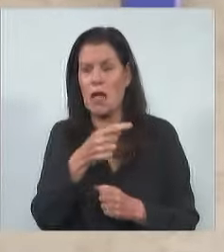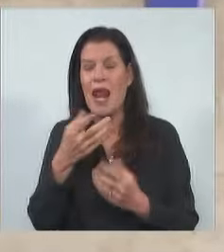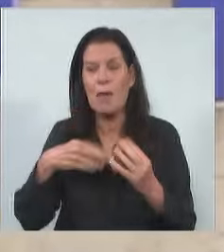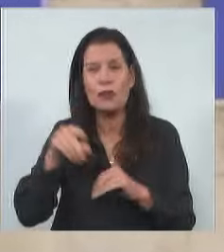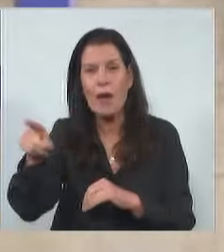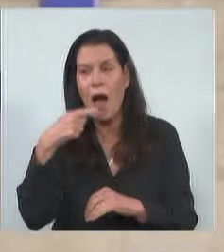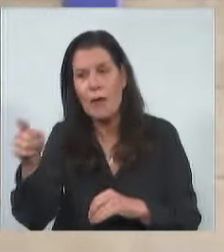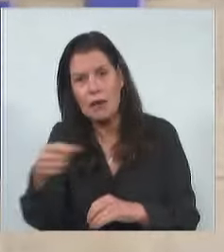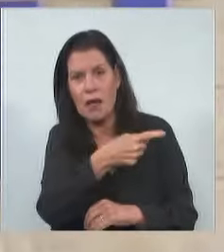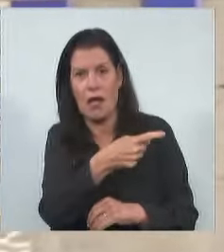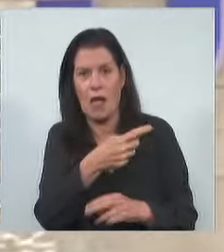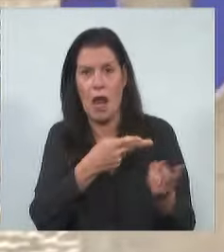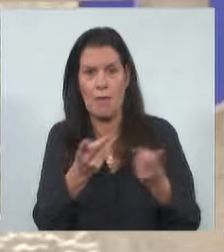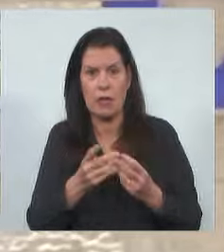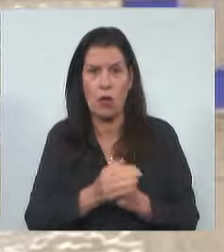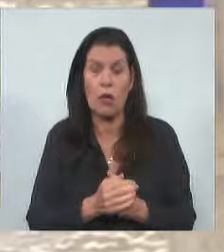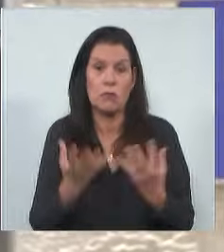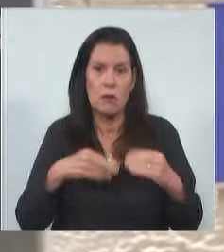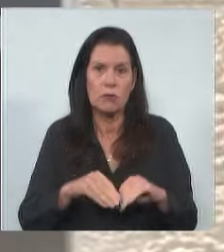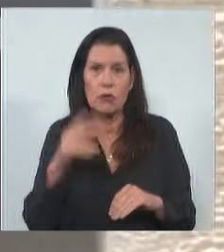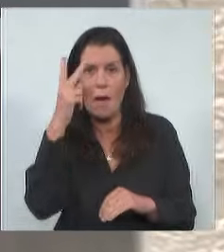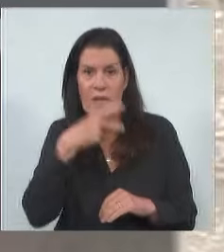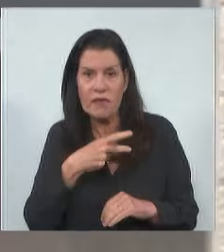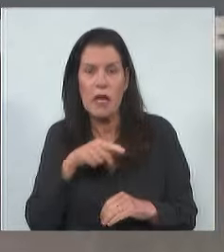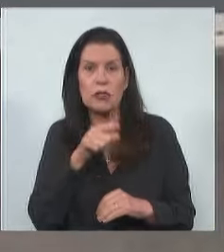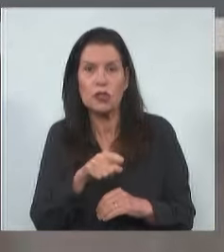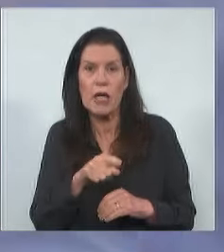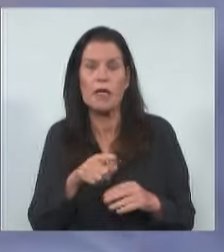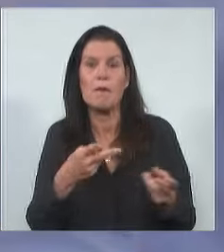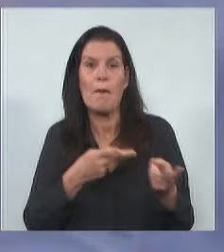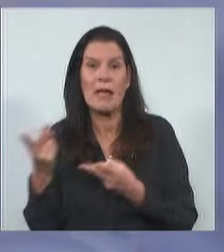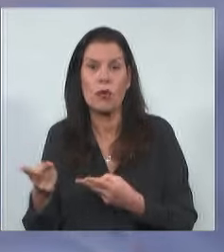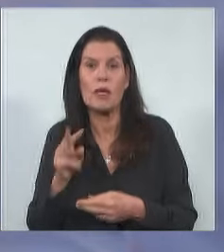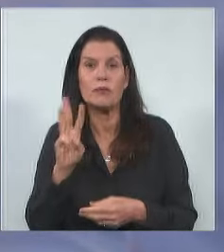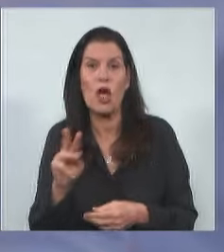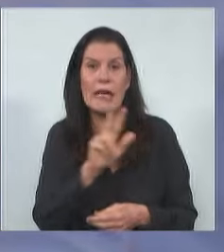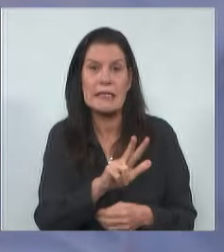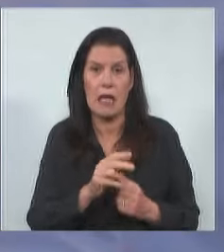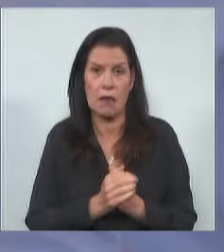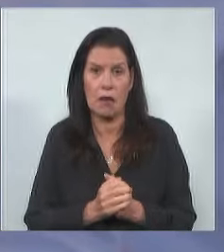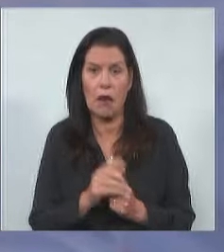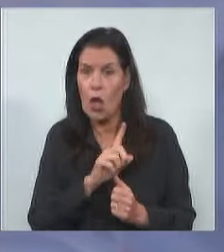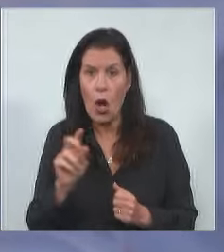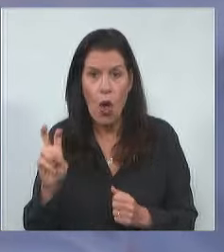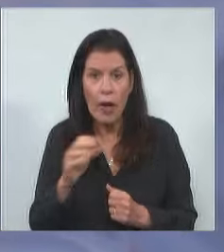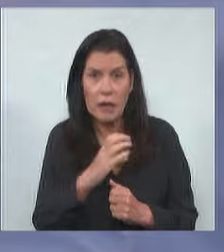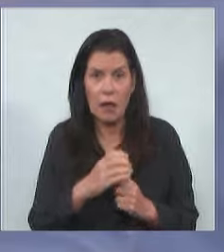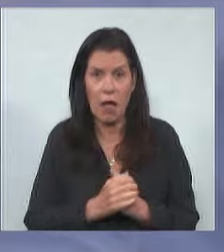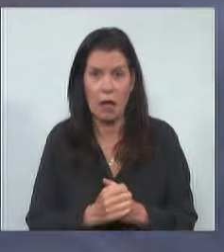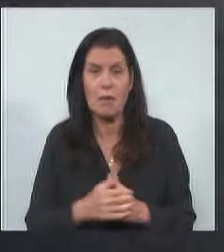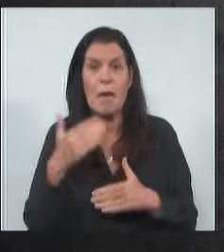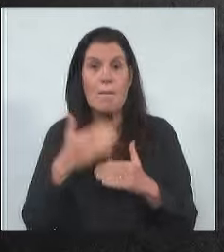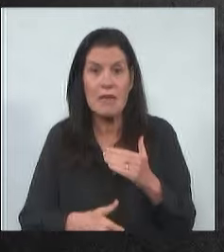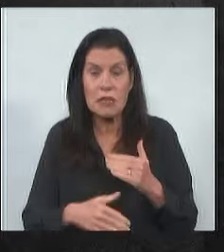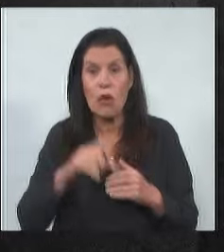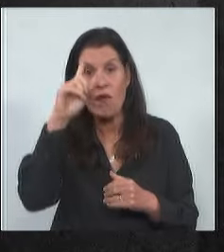קסטלמן מבינה שהוא בשערי צדק ולא בעין כרם. באופן אבסורדי, משה, אביו, הוא זה שמדווח לחוקרי המשטרה על